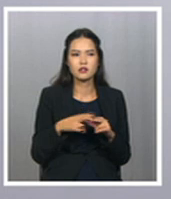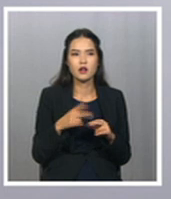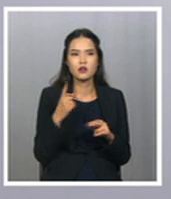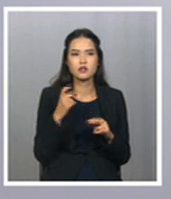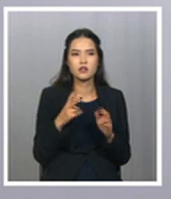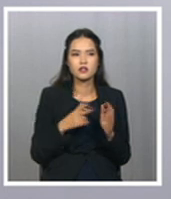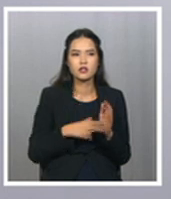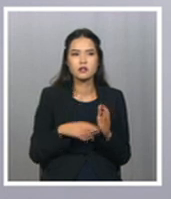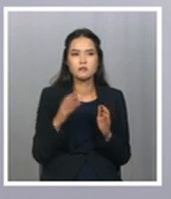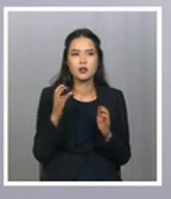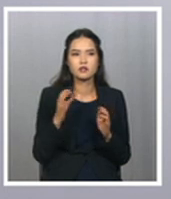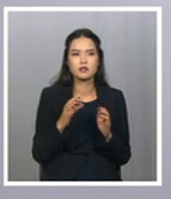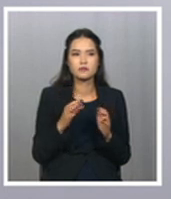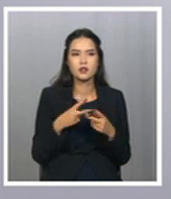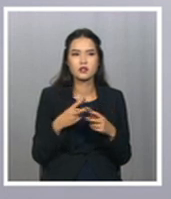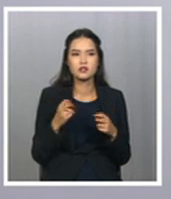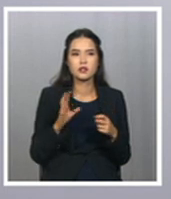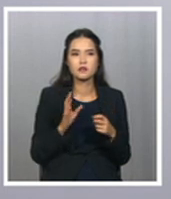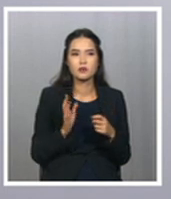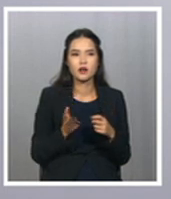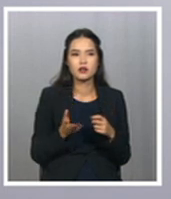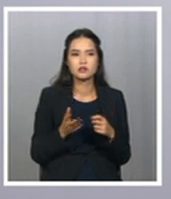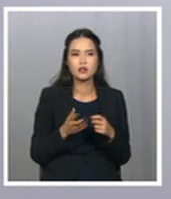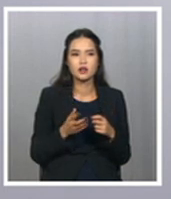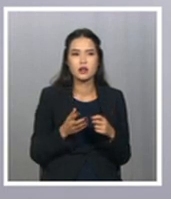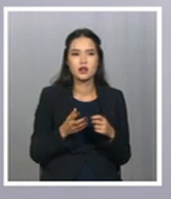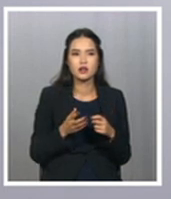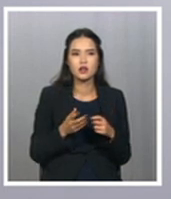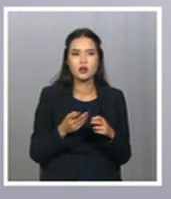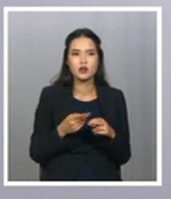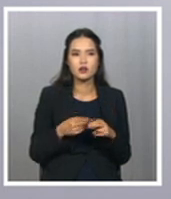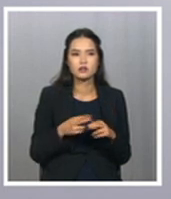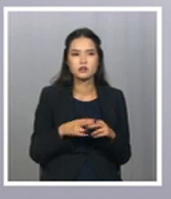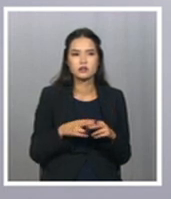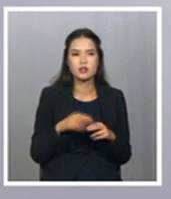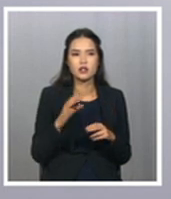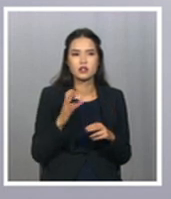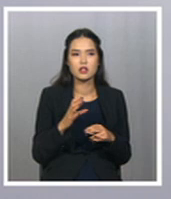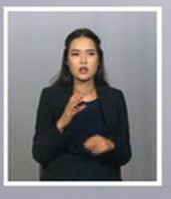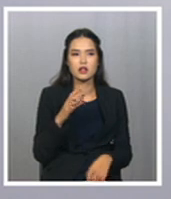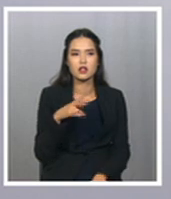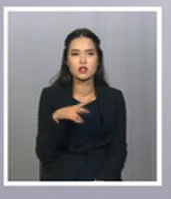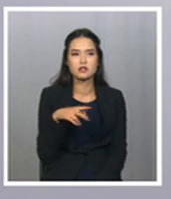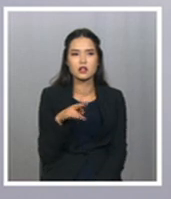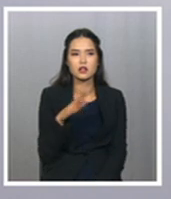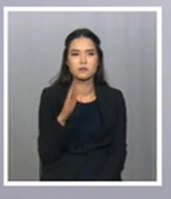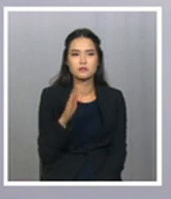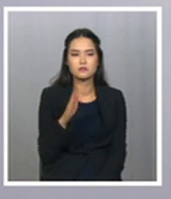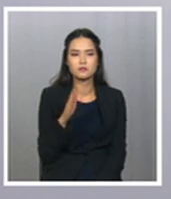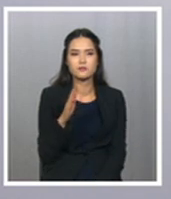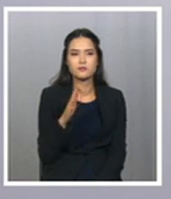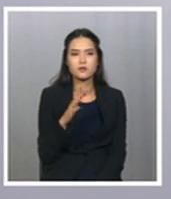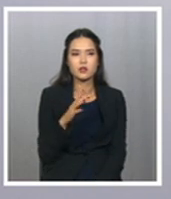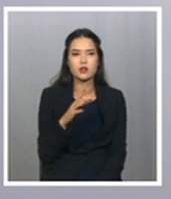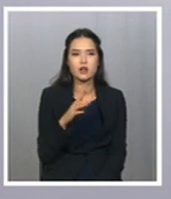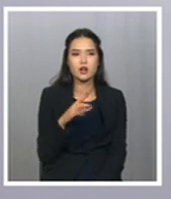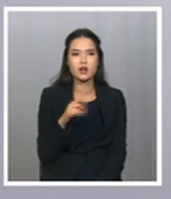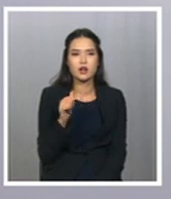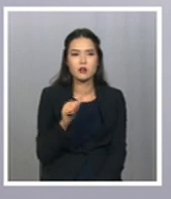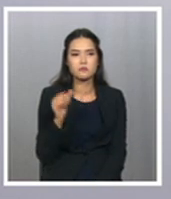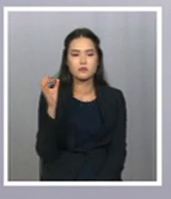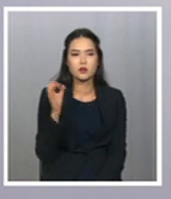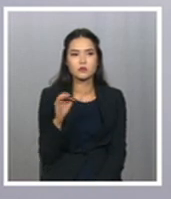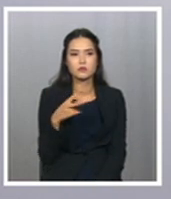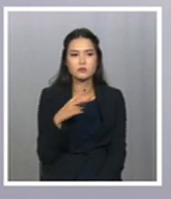градусқа тең болғандықтан, оның сыртқы бұрышы, яғни С, Д, С, Х бұрыш 60 градусқа тең. Ендеше Д,